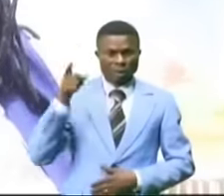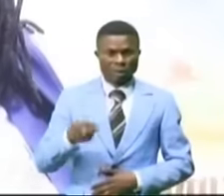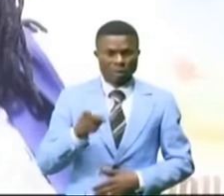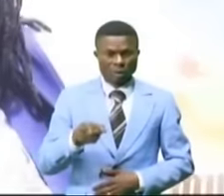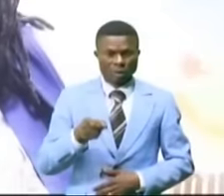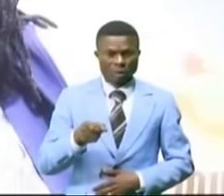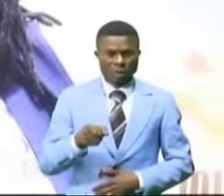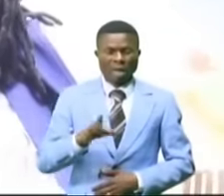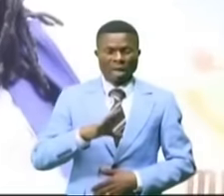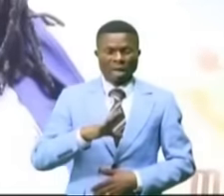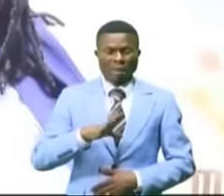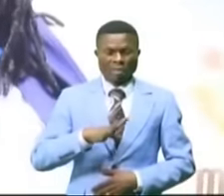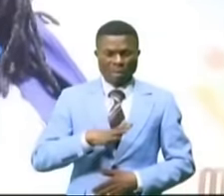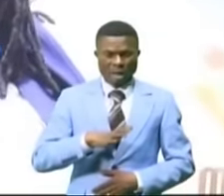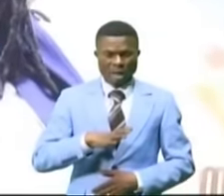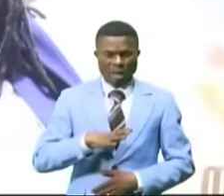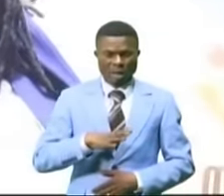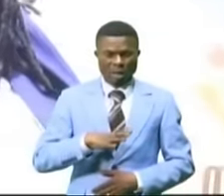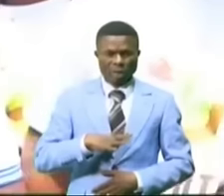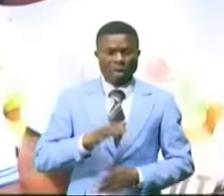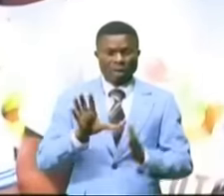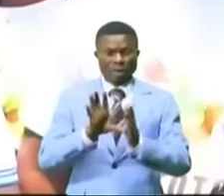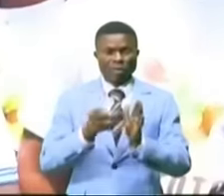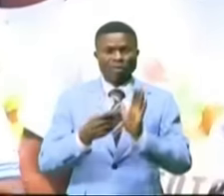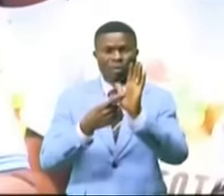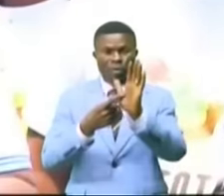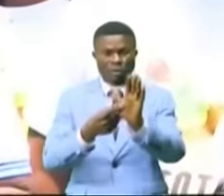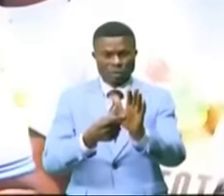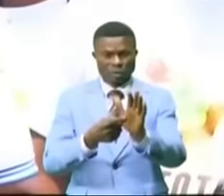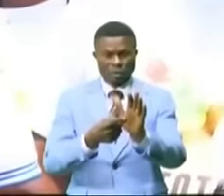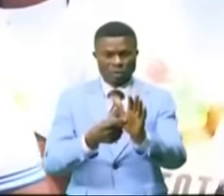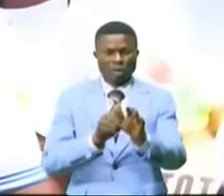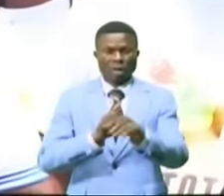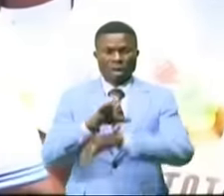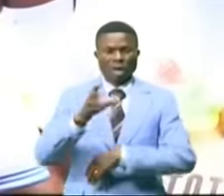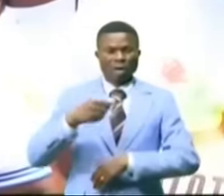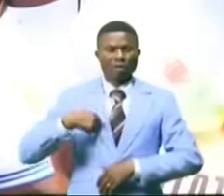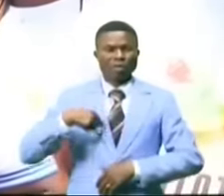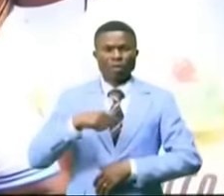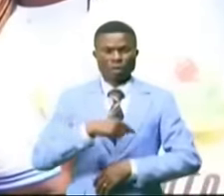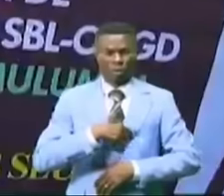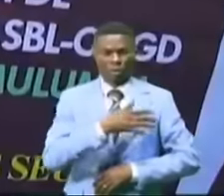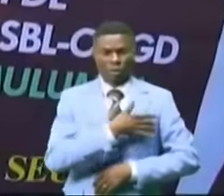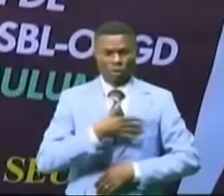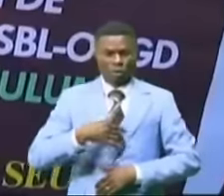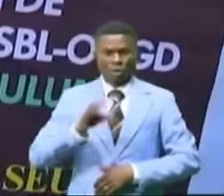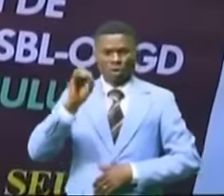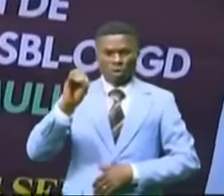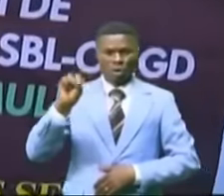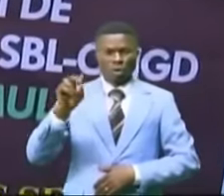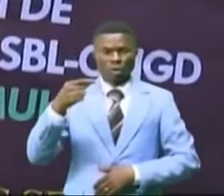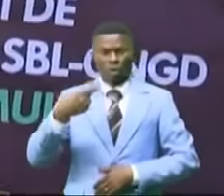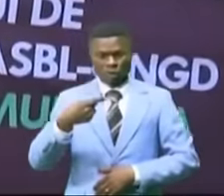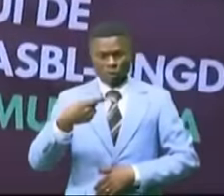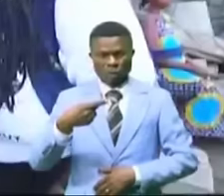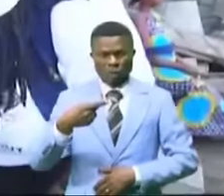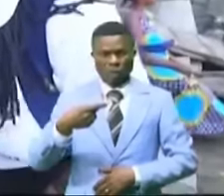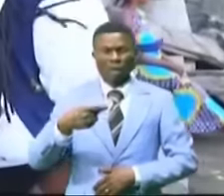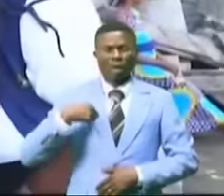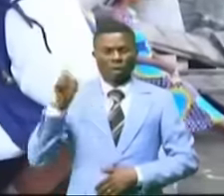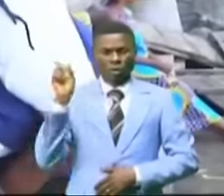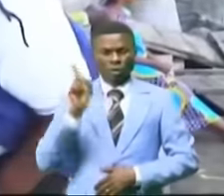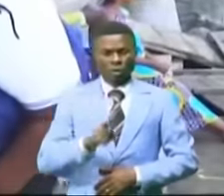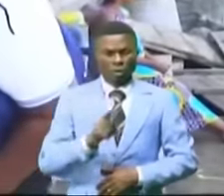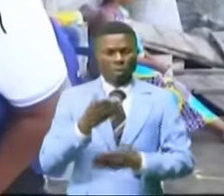été touchée par nos images, et elle nous a envoyé au nom de son ONG Mutota. Nous sommes venus maintenant